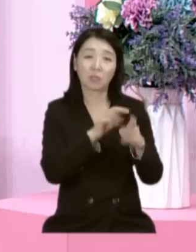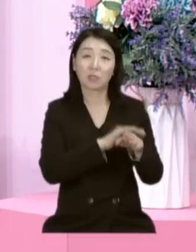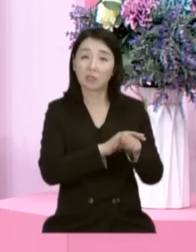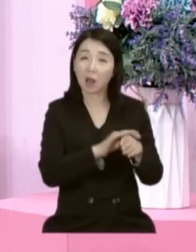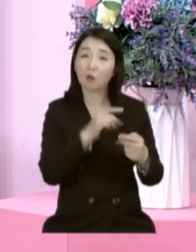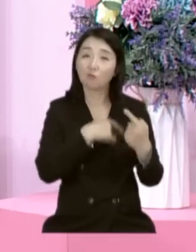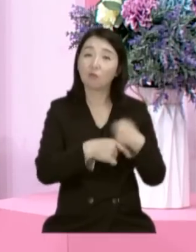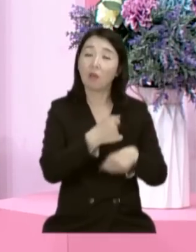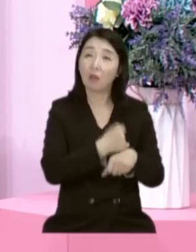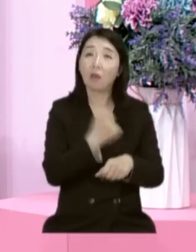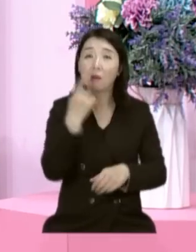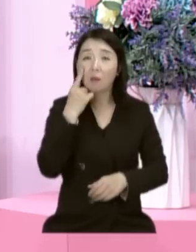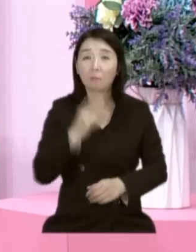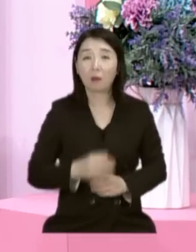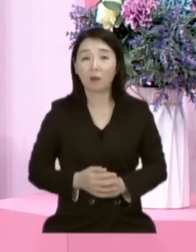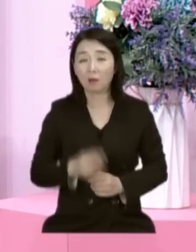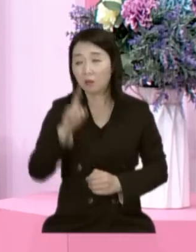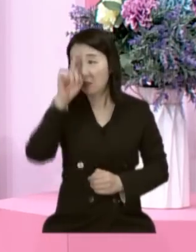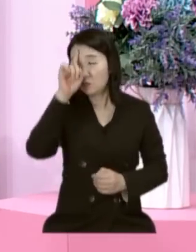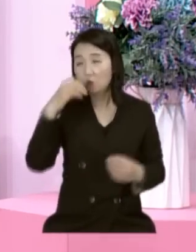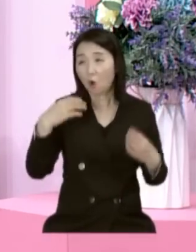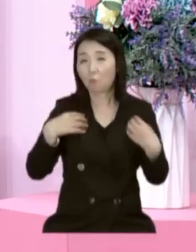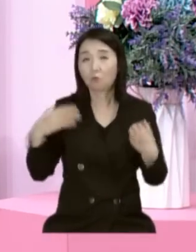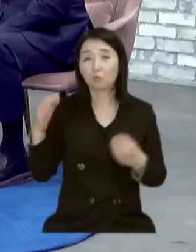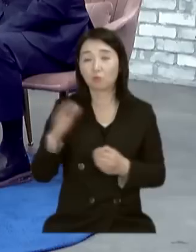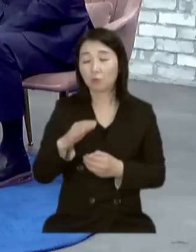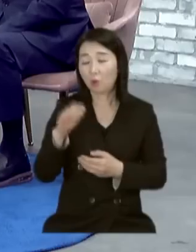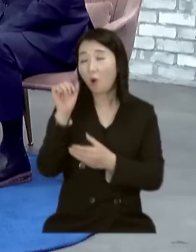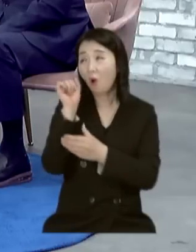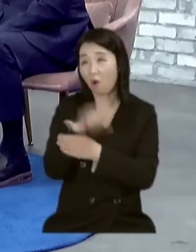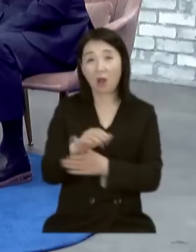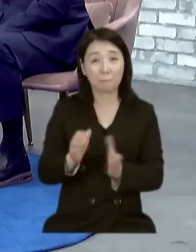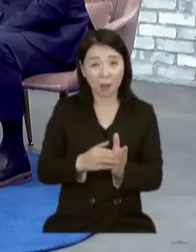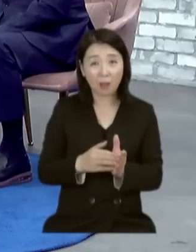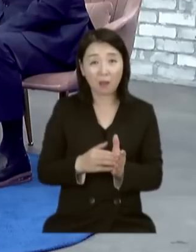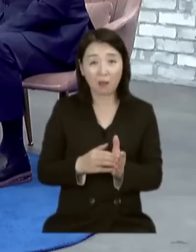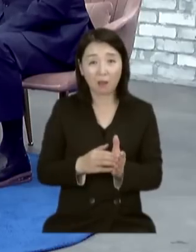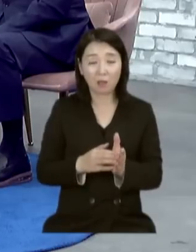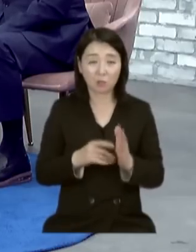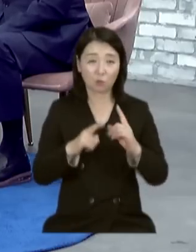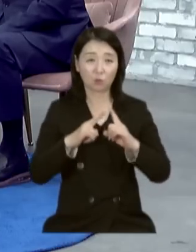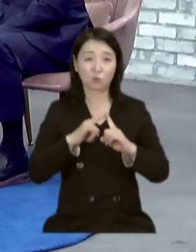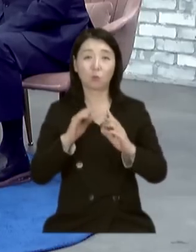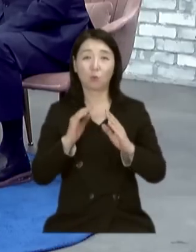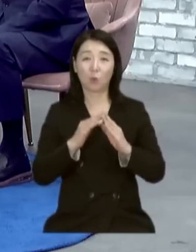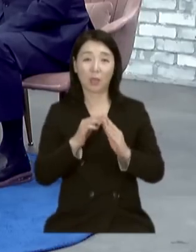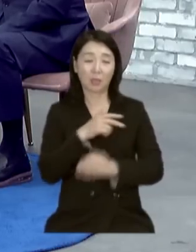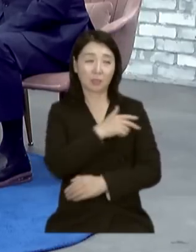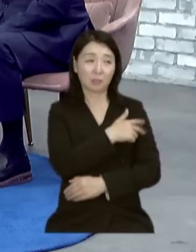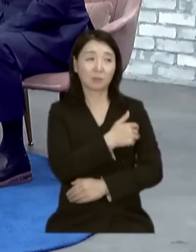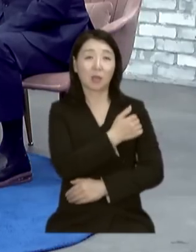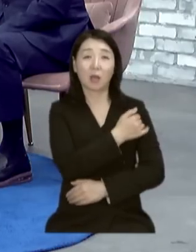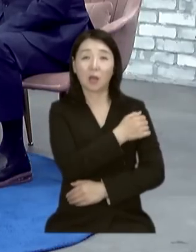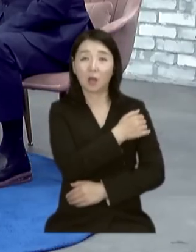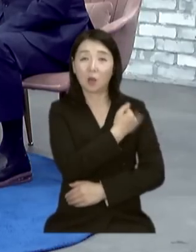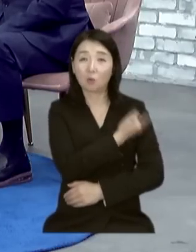만들어 놓고 정부로부터 인가를 받고 예. 또 우리 교회의 집사님,